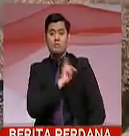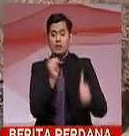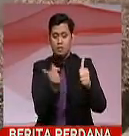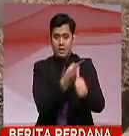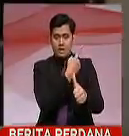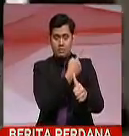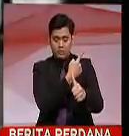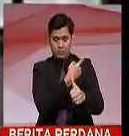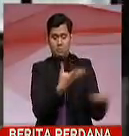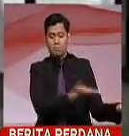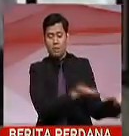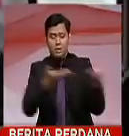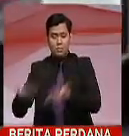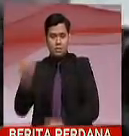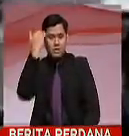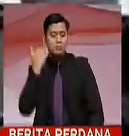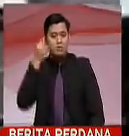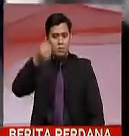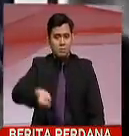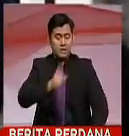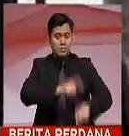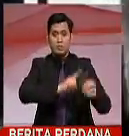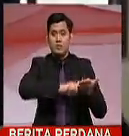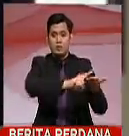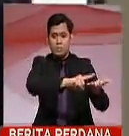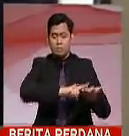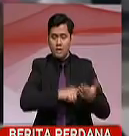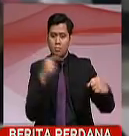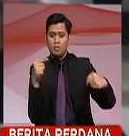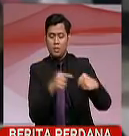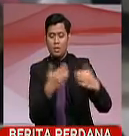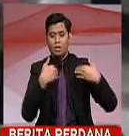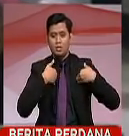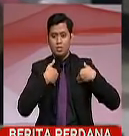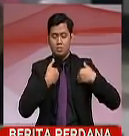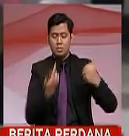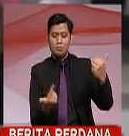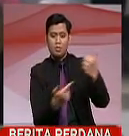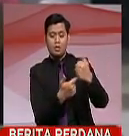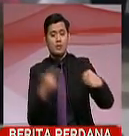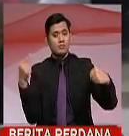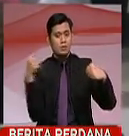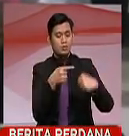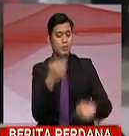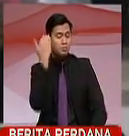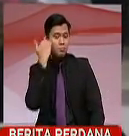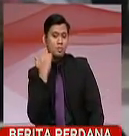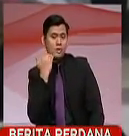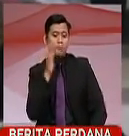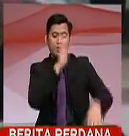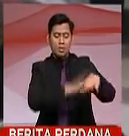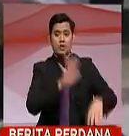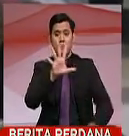diri ke mahkamah sepanjang pembicaraan berlangsung pihak pendakwaan yang diwakili timbalan pendakwa Raya database hitam Bahrain telah memanggil seramai